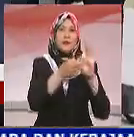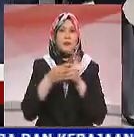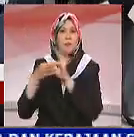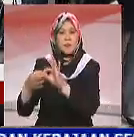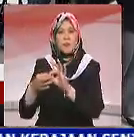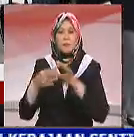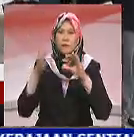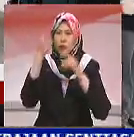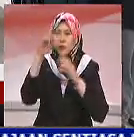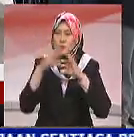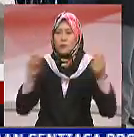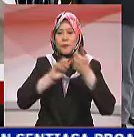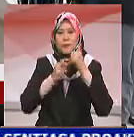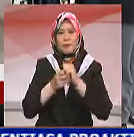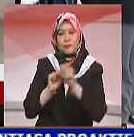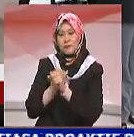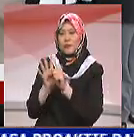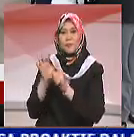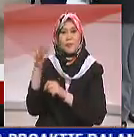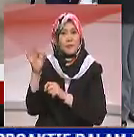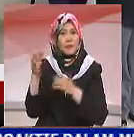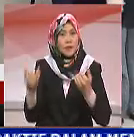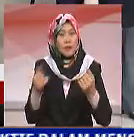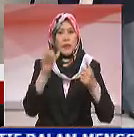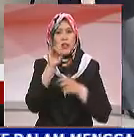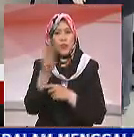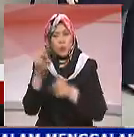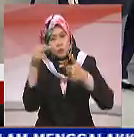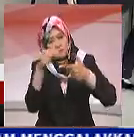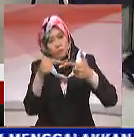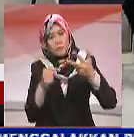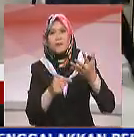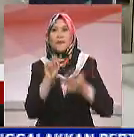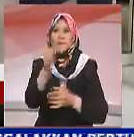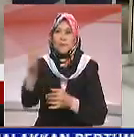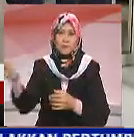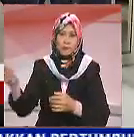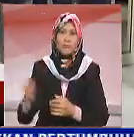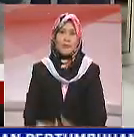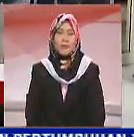mengatasi cabaran pandemik COVID-19 juga isu-isu berkepentingan lain.